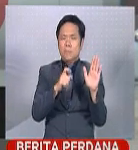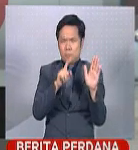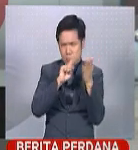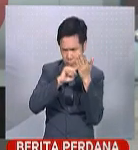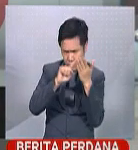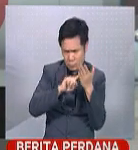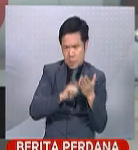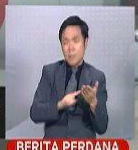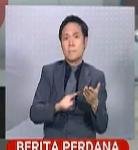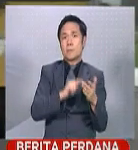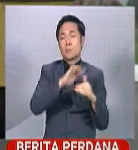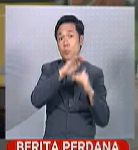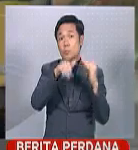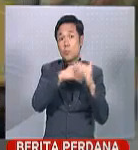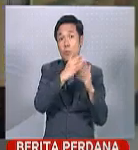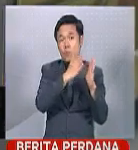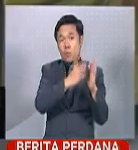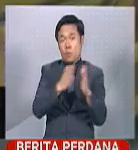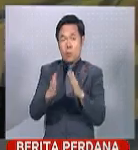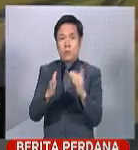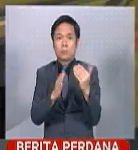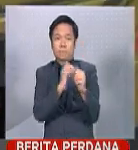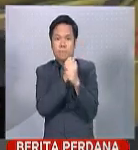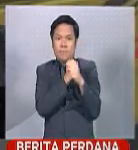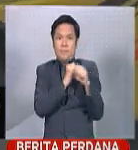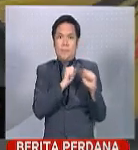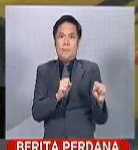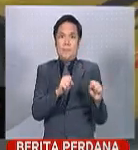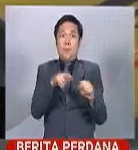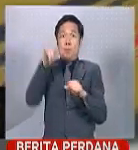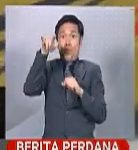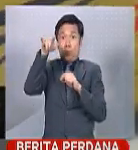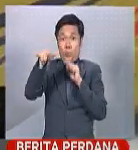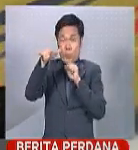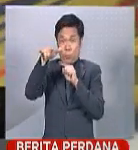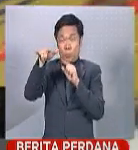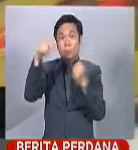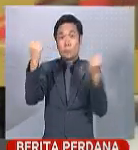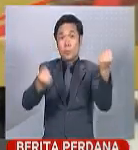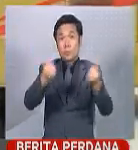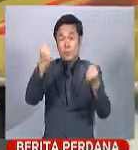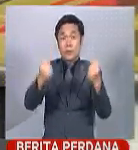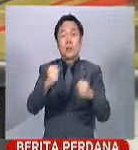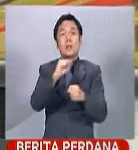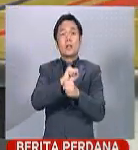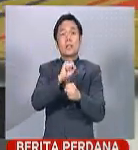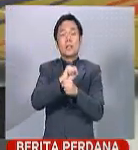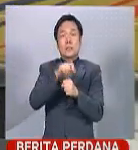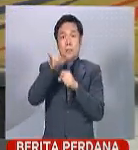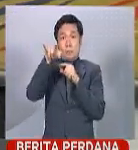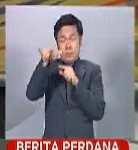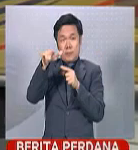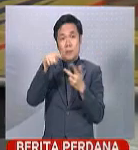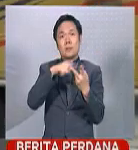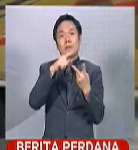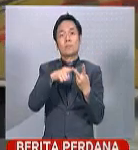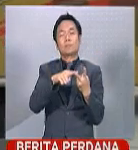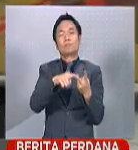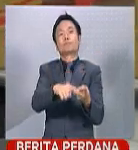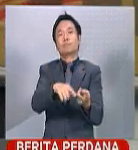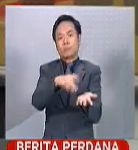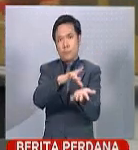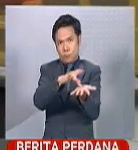kesihatan semua pihak terdapat tiga Zon dalam penerbangan terbabit yang membabitkan kru kabin pasukan perubatan dan